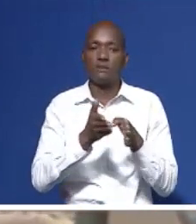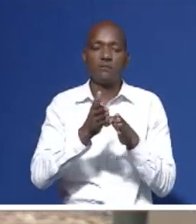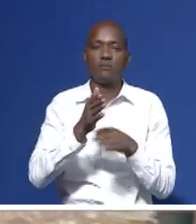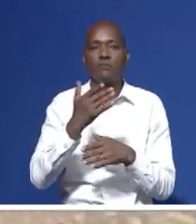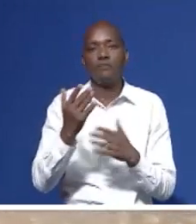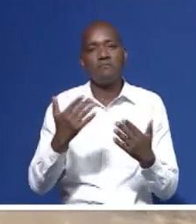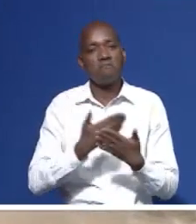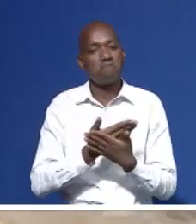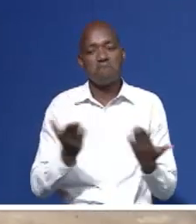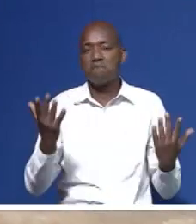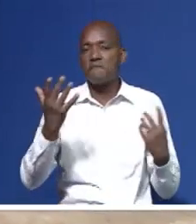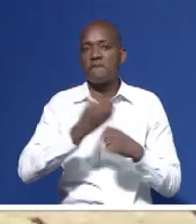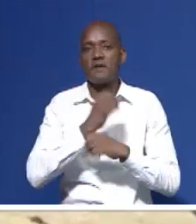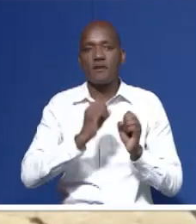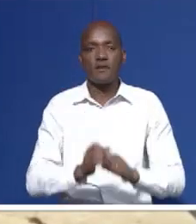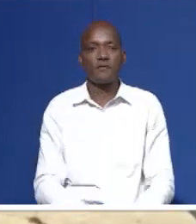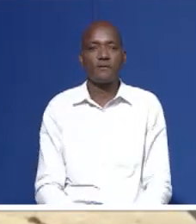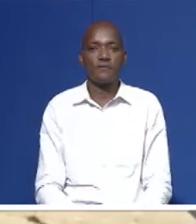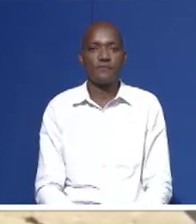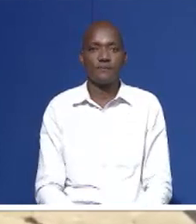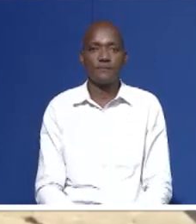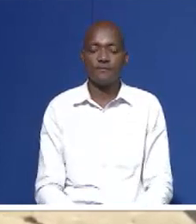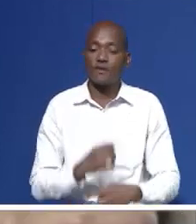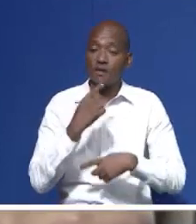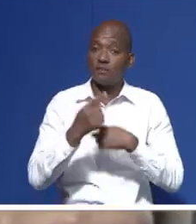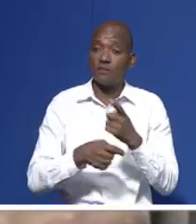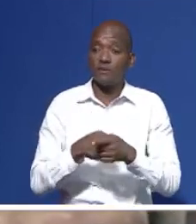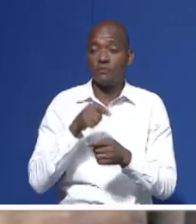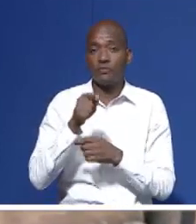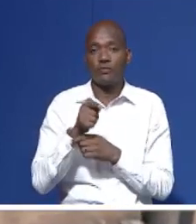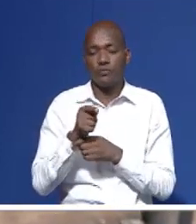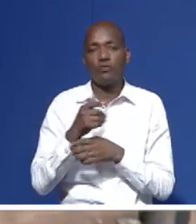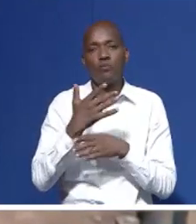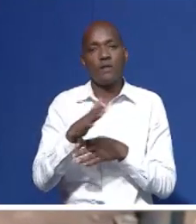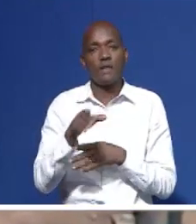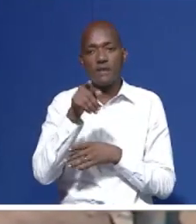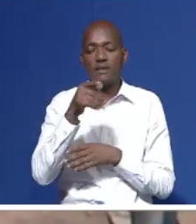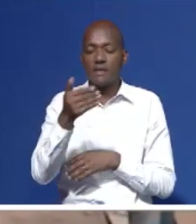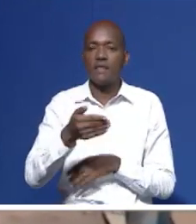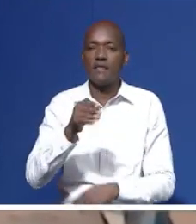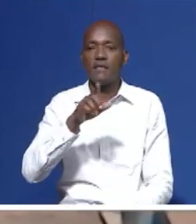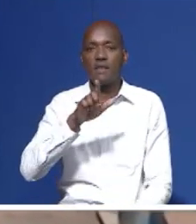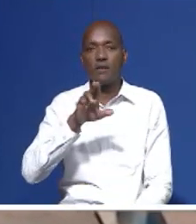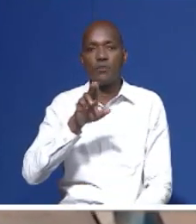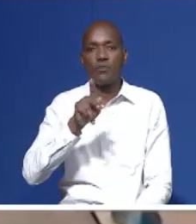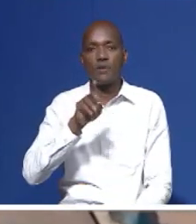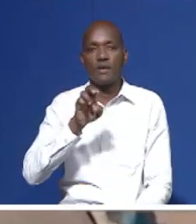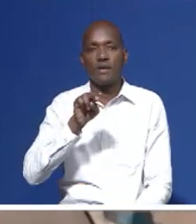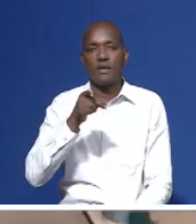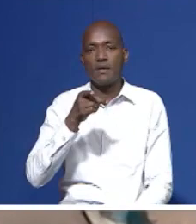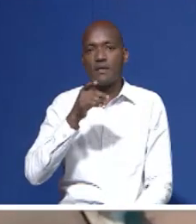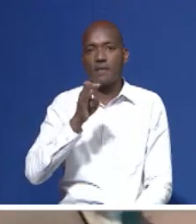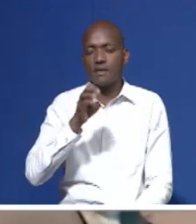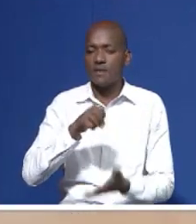bila mafanikio. Mradi huu wa skimu ya umwagiliaji katika kijiji hiki cha Lukenge ambao umegharimu